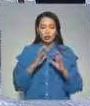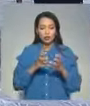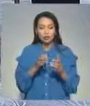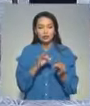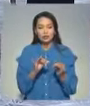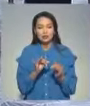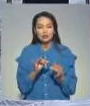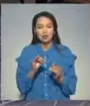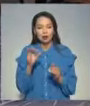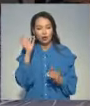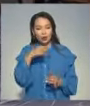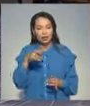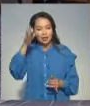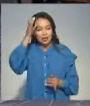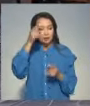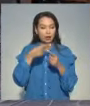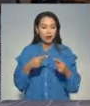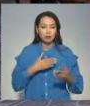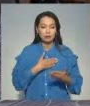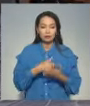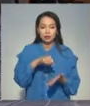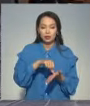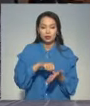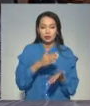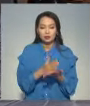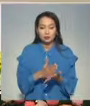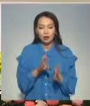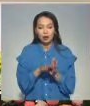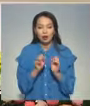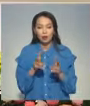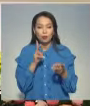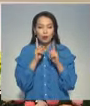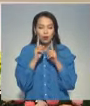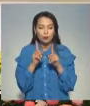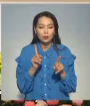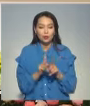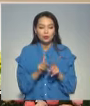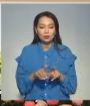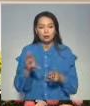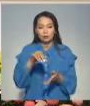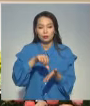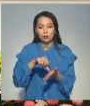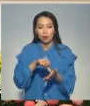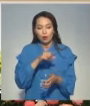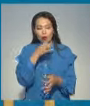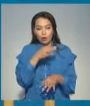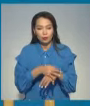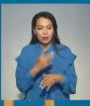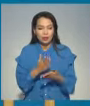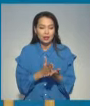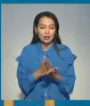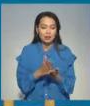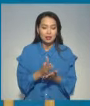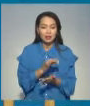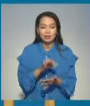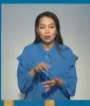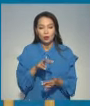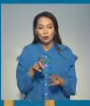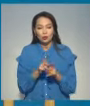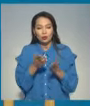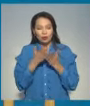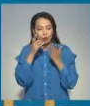ғылымдар академиясының белсенді мүшесі, Мюнхен қауіпсіздік конференциясының даналар кеңесінің мүшесі, көркем саяси және мемуарлық әдебиеттерді